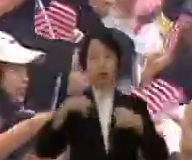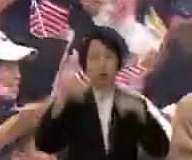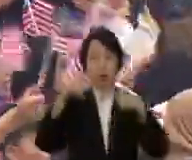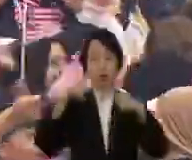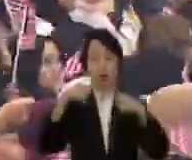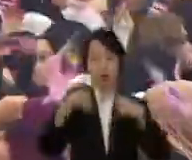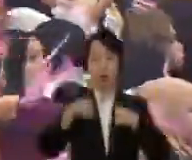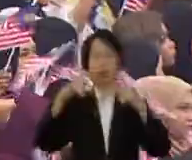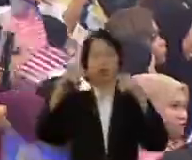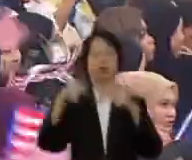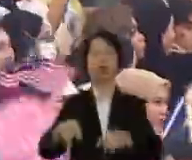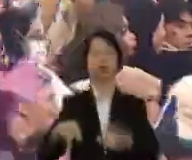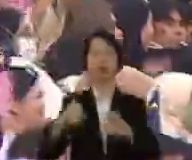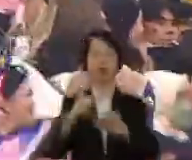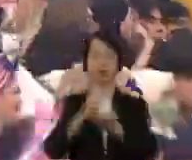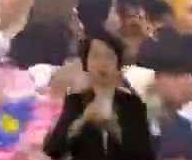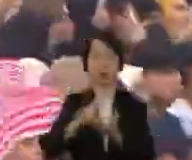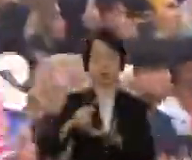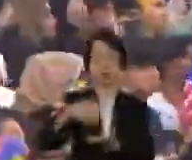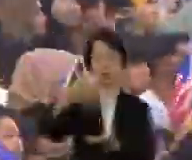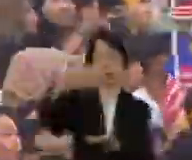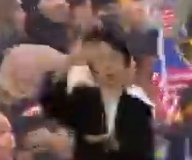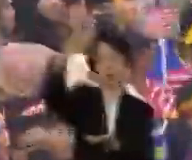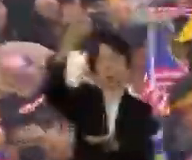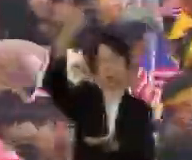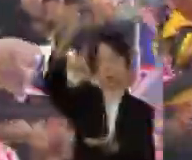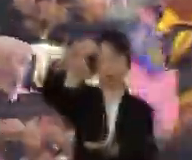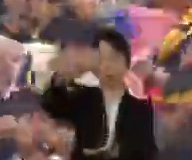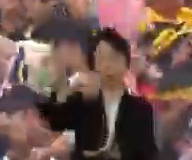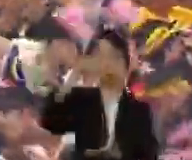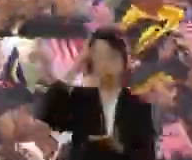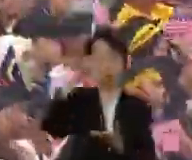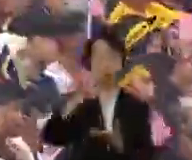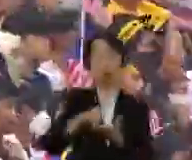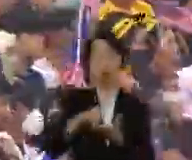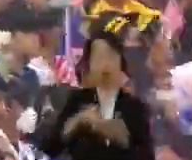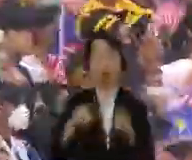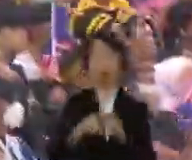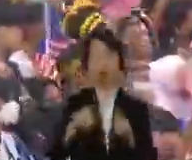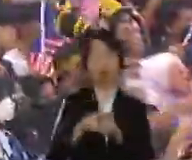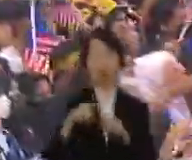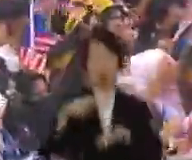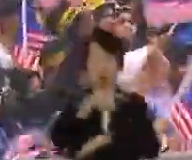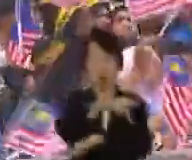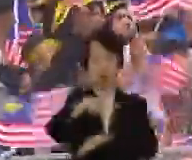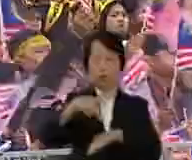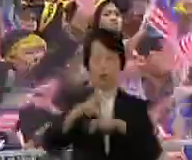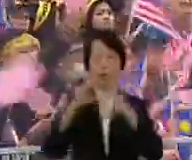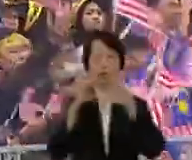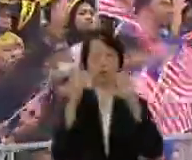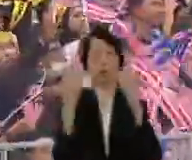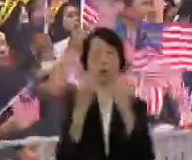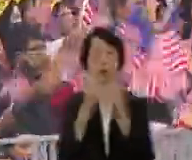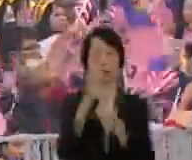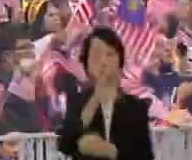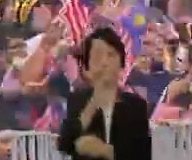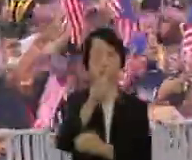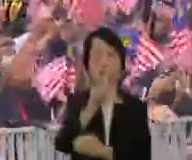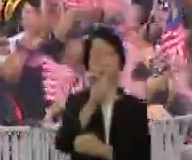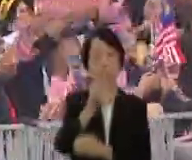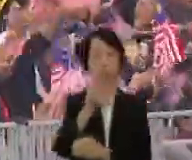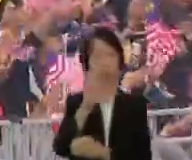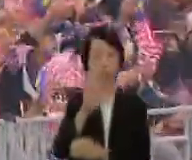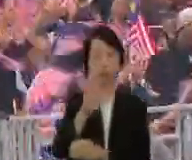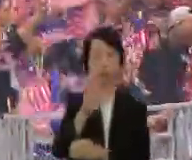berlangsung di Dataran Merdeka yang pada ketika itu dikenali sebagai Padang Club Selangor.